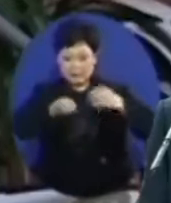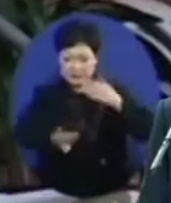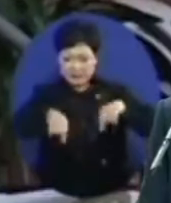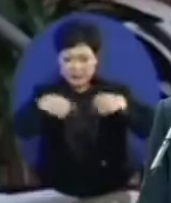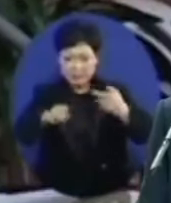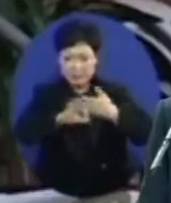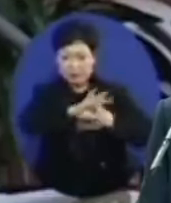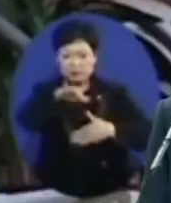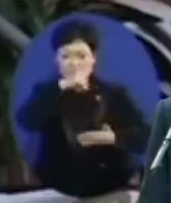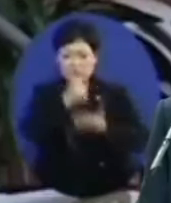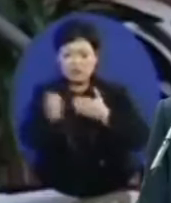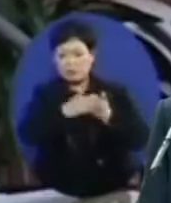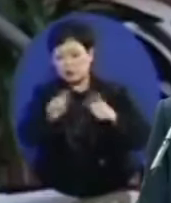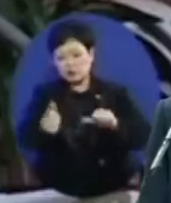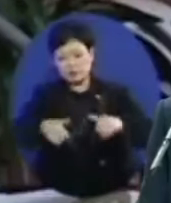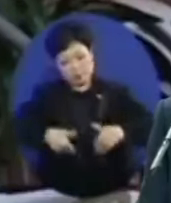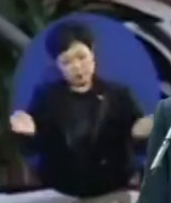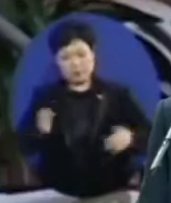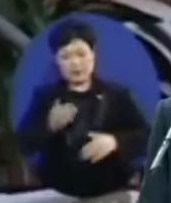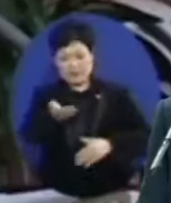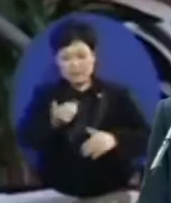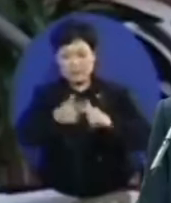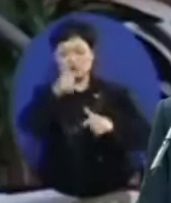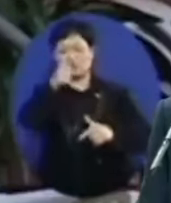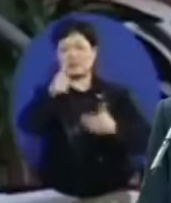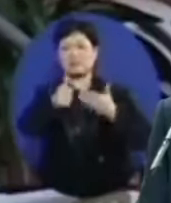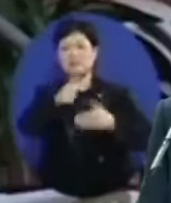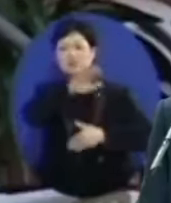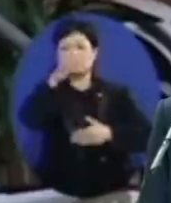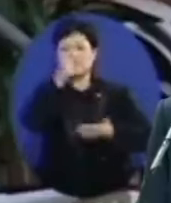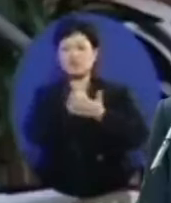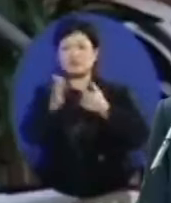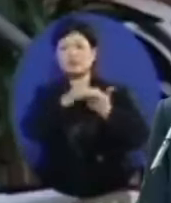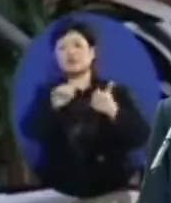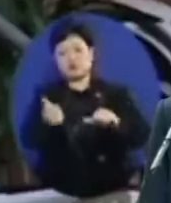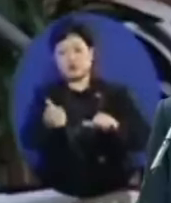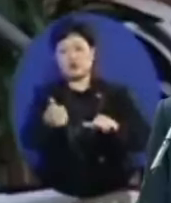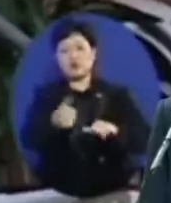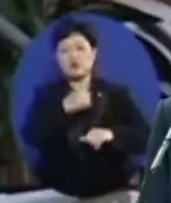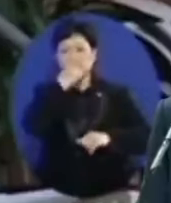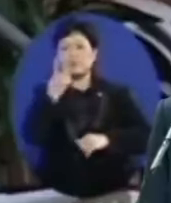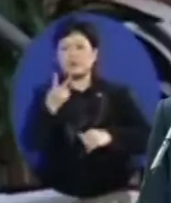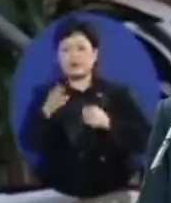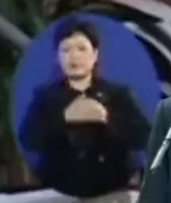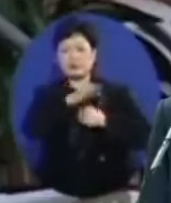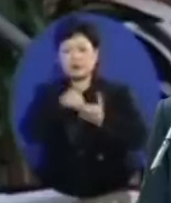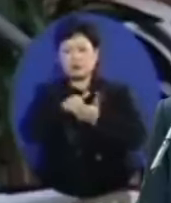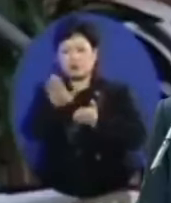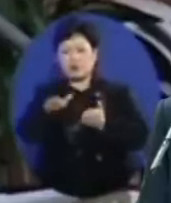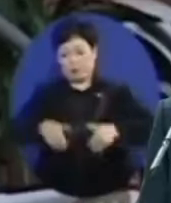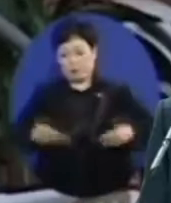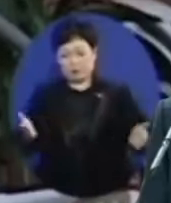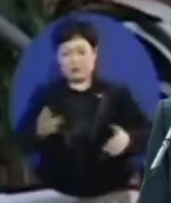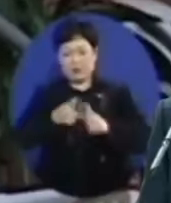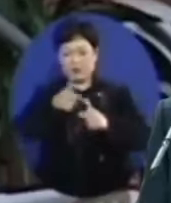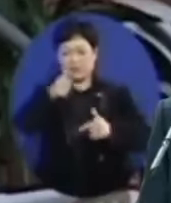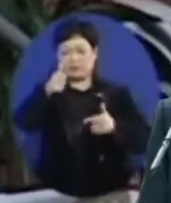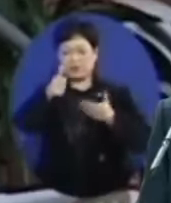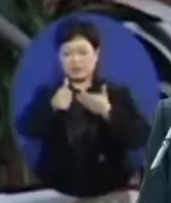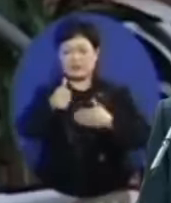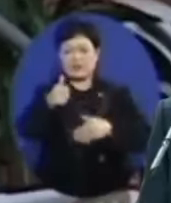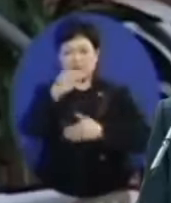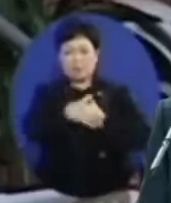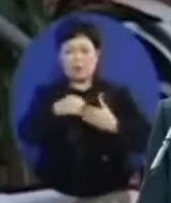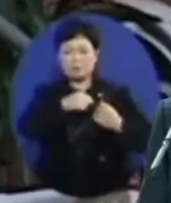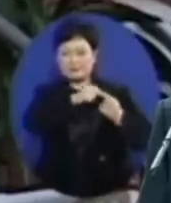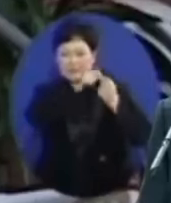죄 때문에 죽을 필요가 없어요. 이미 예수님이 우리 죄 때문에 죽었으니까 우리의 부패 때문에 우리가 쫓겨나갈 필요 없습니다. 예수님이 몸을